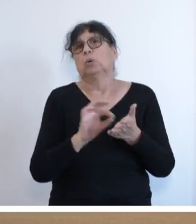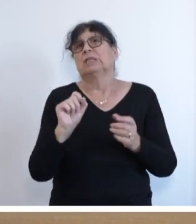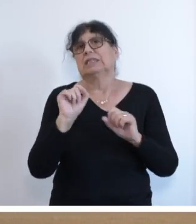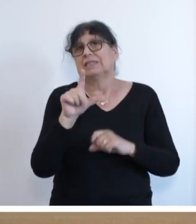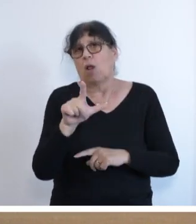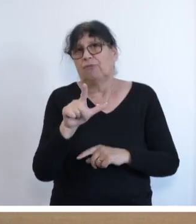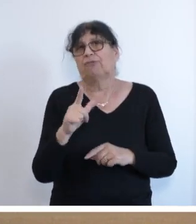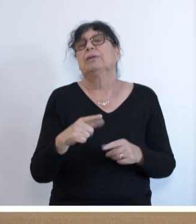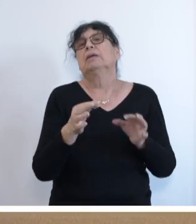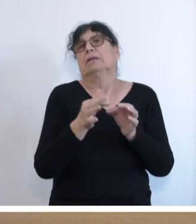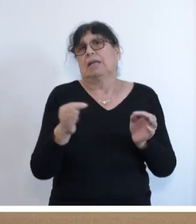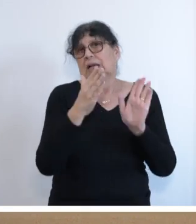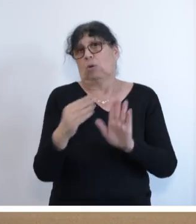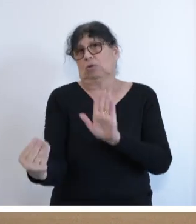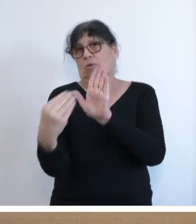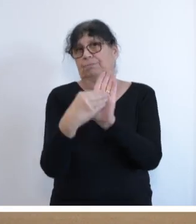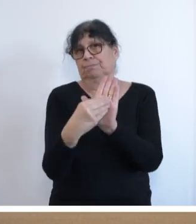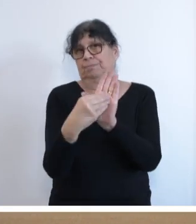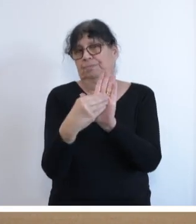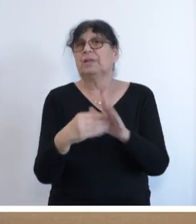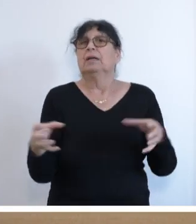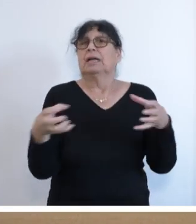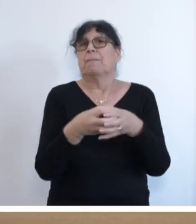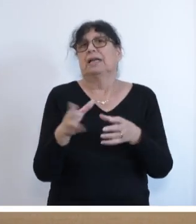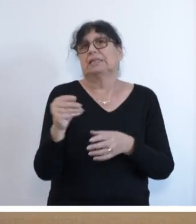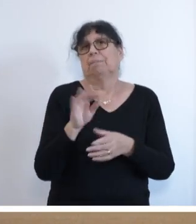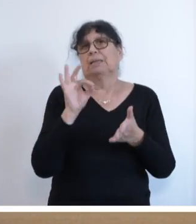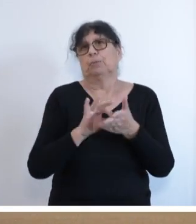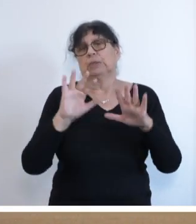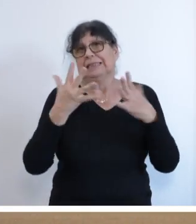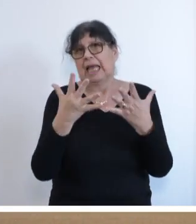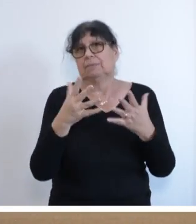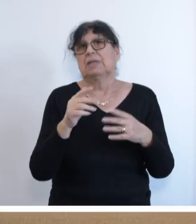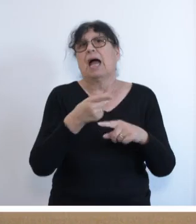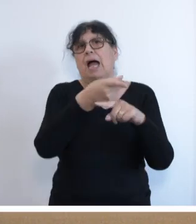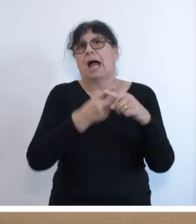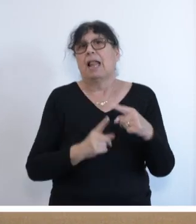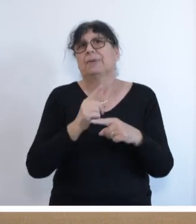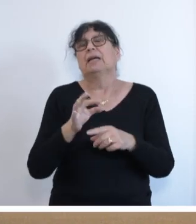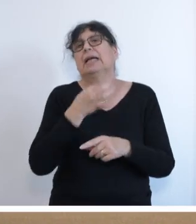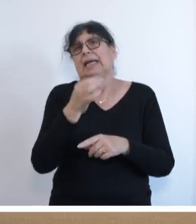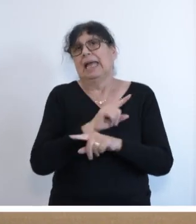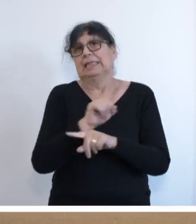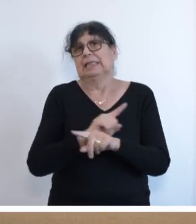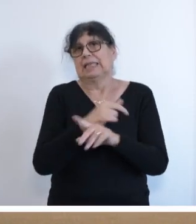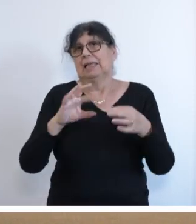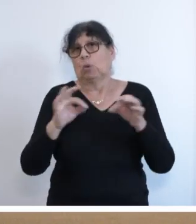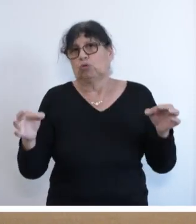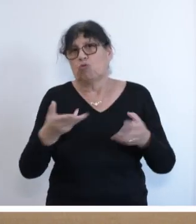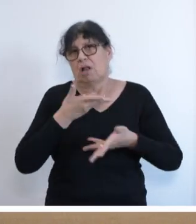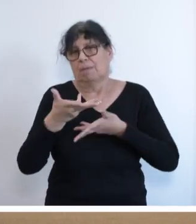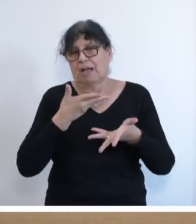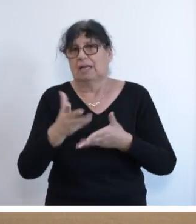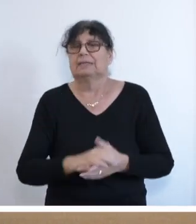12 in die Tagesordnung aufgenommen ist und gemeinsam mit Punkt 10 in einem halben Redezeitmodul beraten